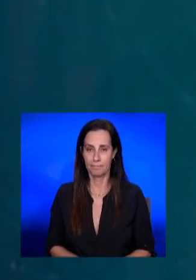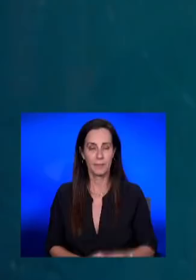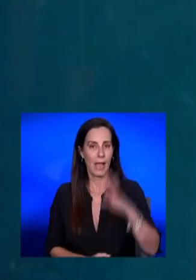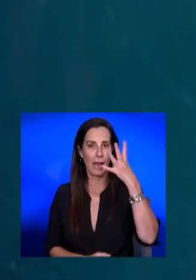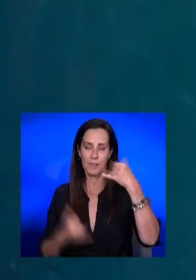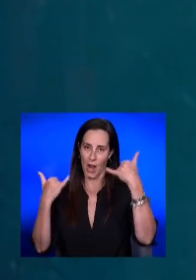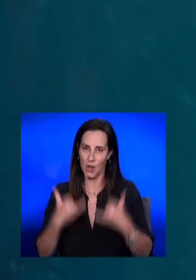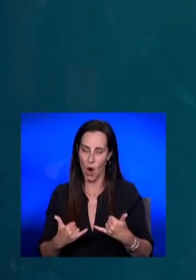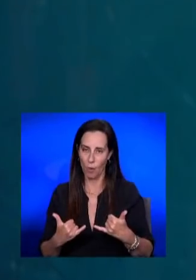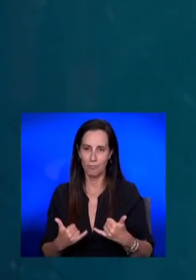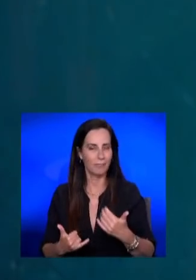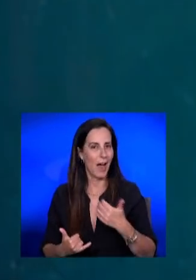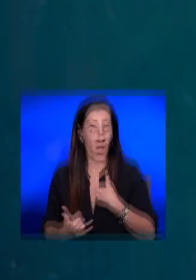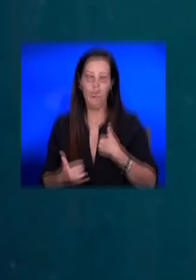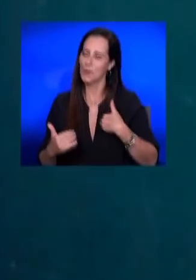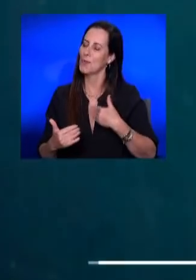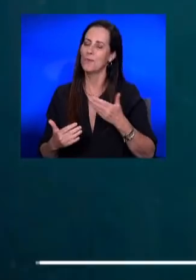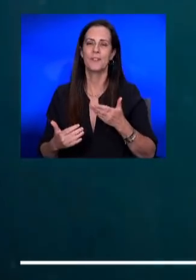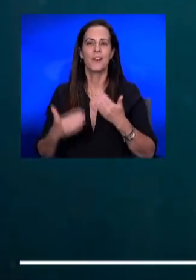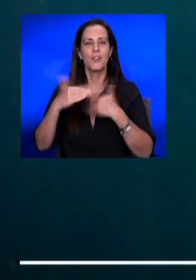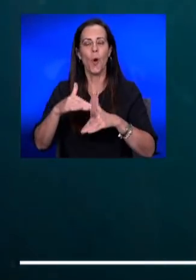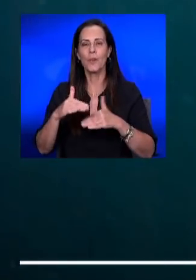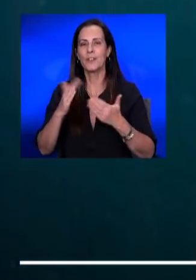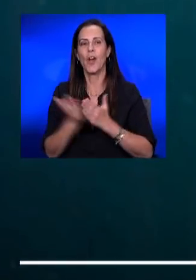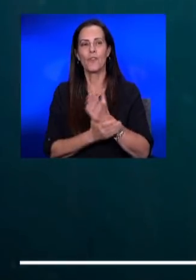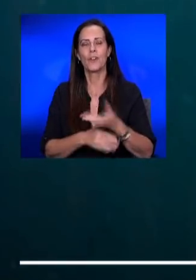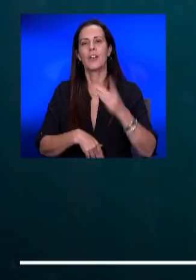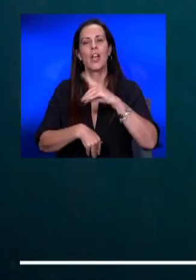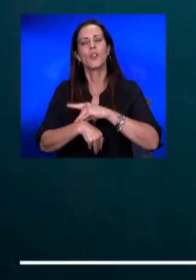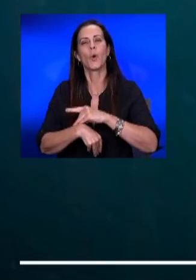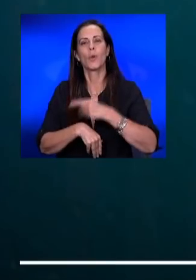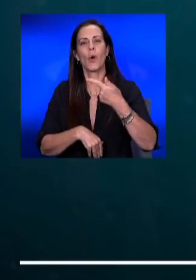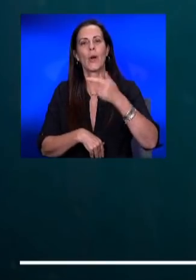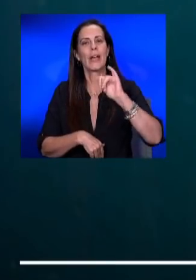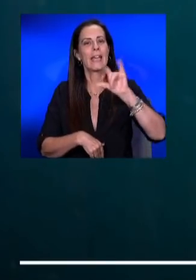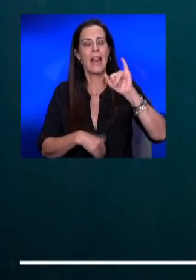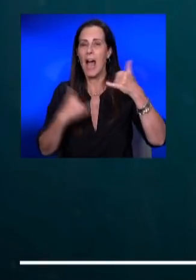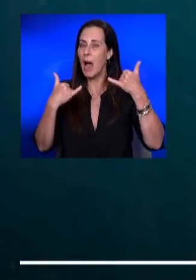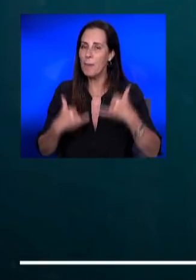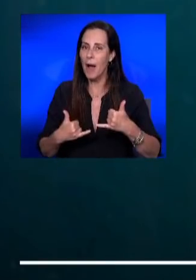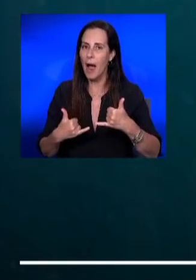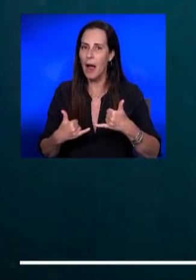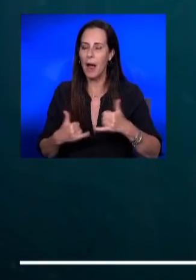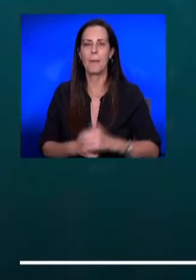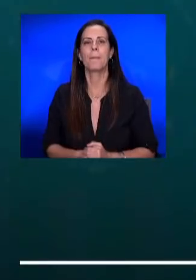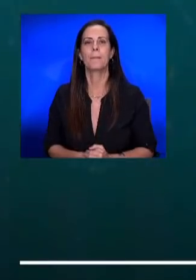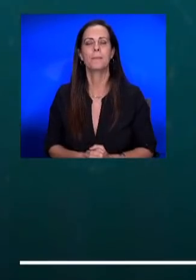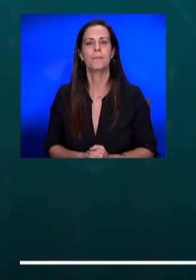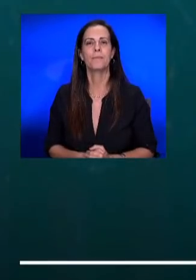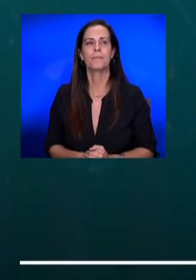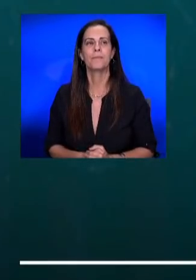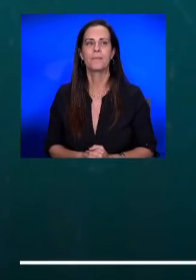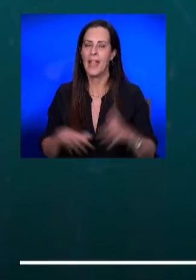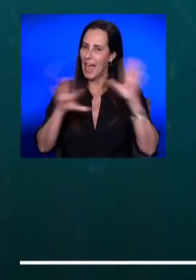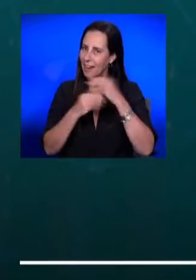היום, מה שאומר שאנחנו עם הפינה הקבועה שלנו, זה מגיע לכם עם הדוקטור גילי תמיר. הפעם, הכיני ביטוחך לקיץ. גילי, ערב טוב.